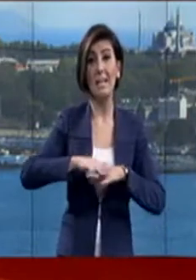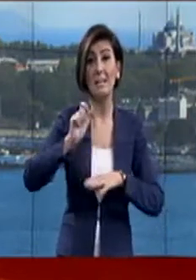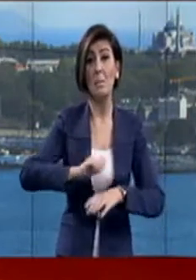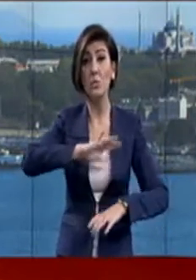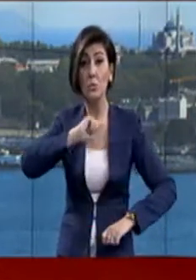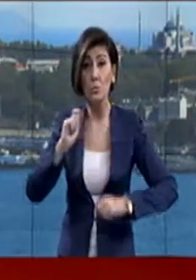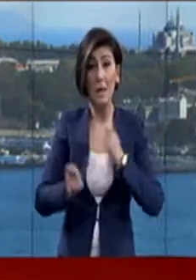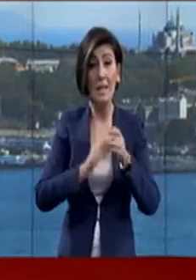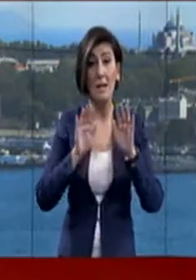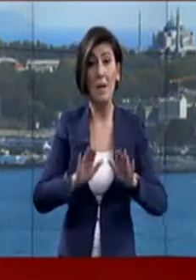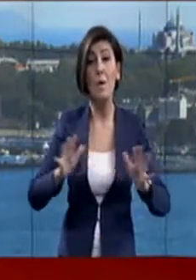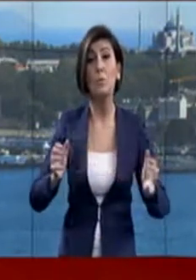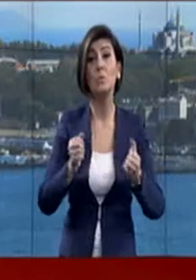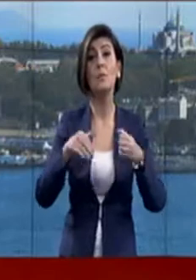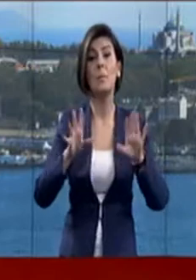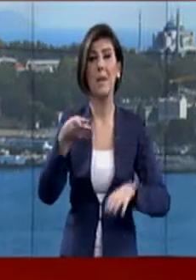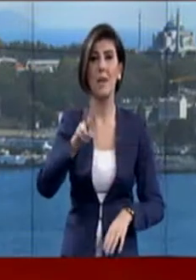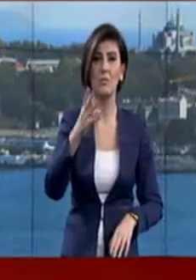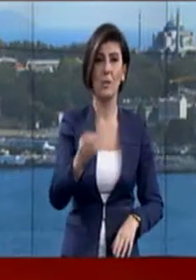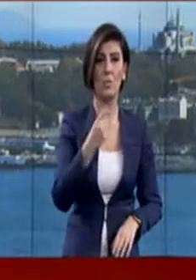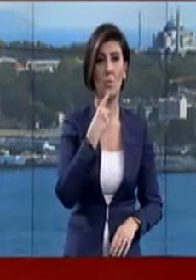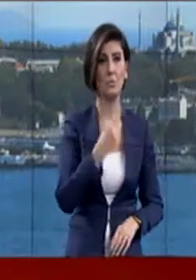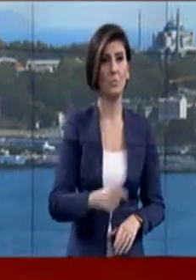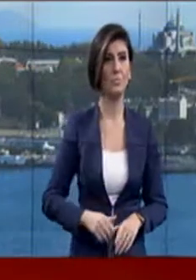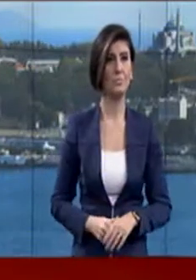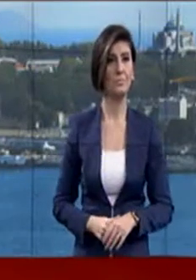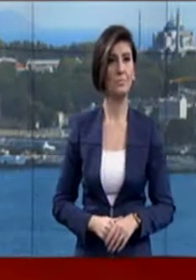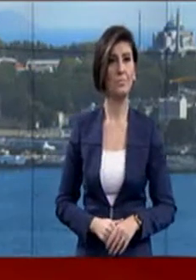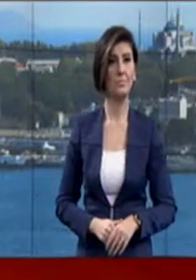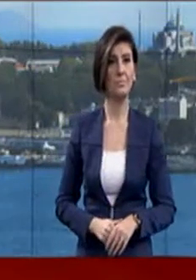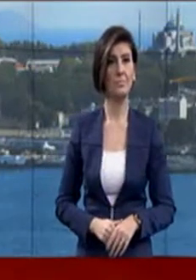asker yapılan tüm müdahalelere rağmen kurtarılamayarak şehit olmuştu.